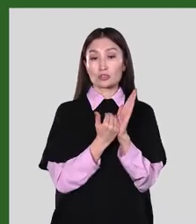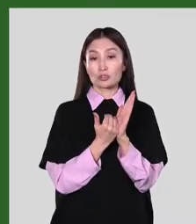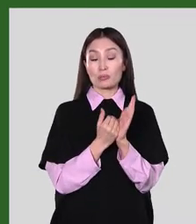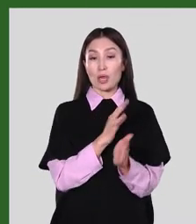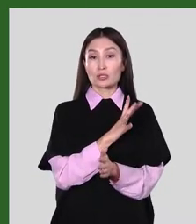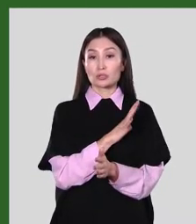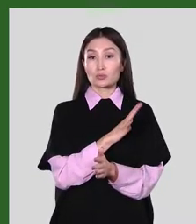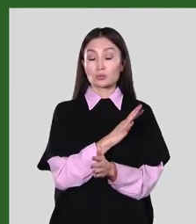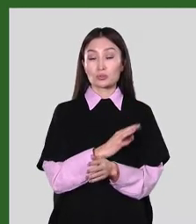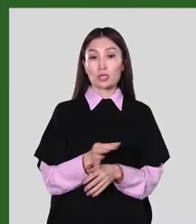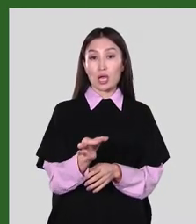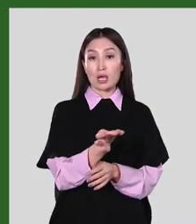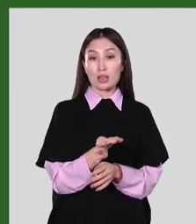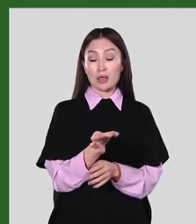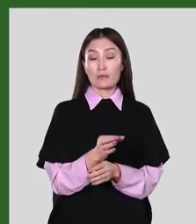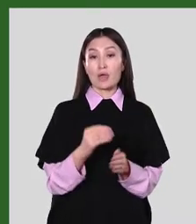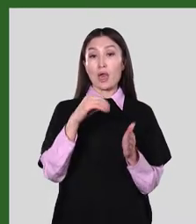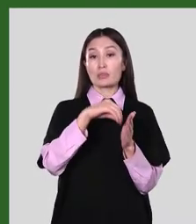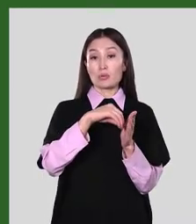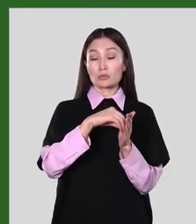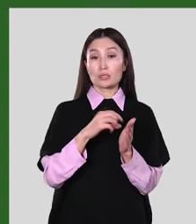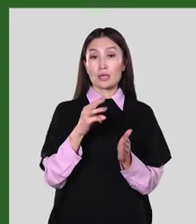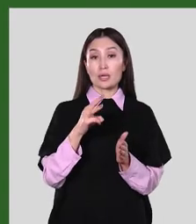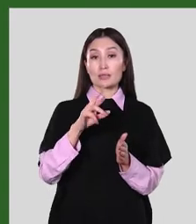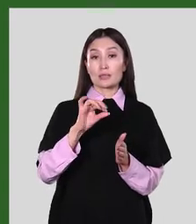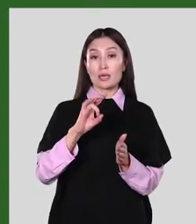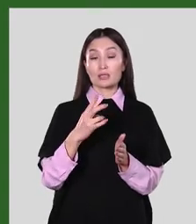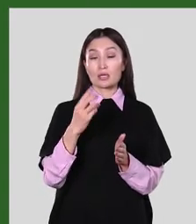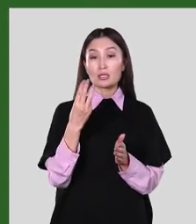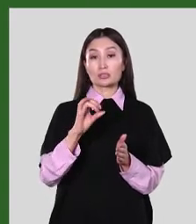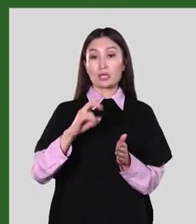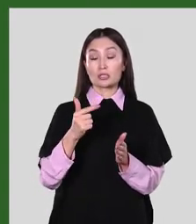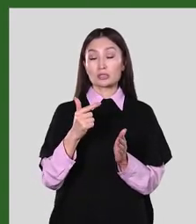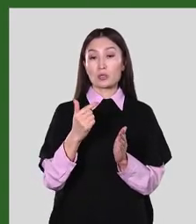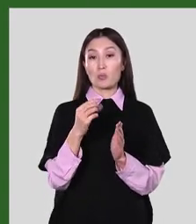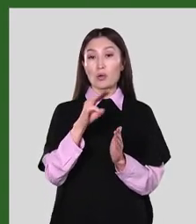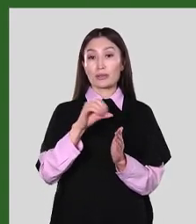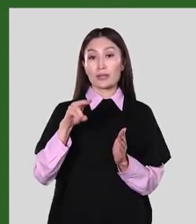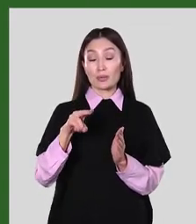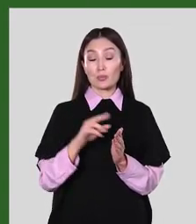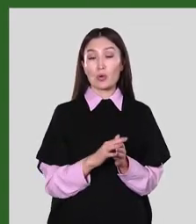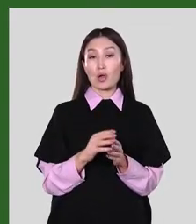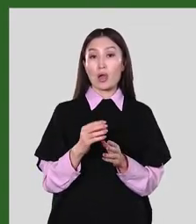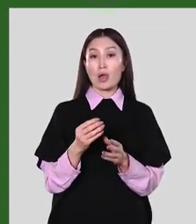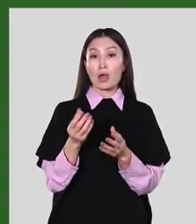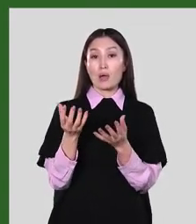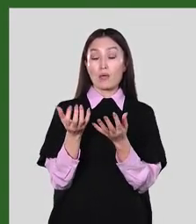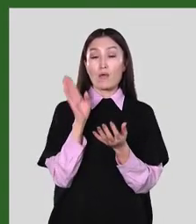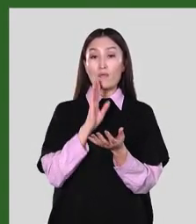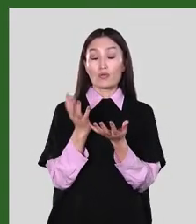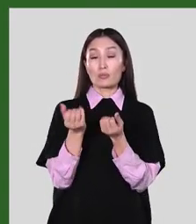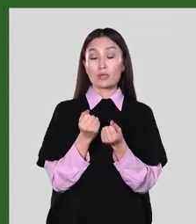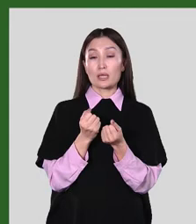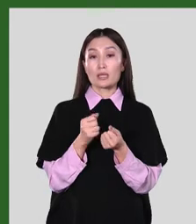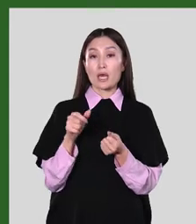иссык-кульской котловины относится к тем ханскому типу рек питающаяся снегова ледниковыми водами